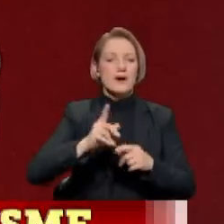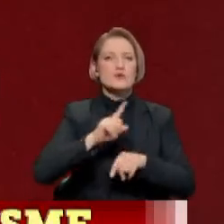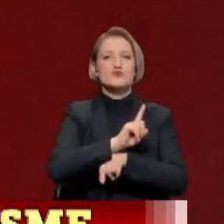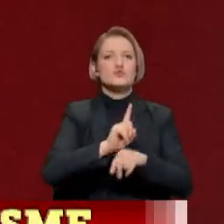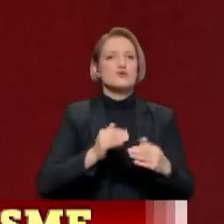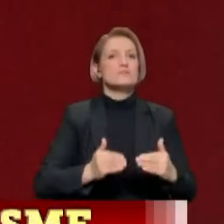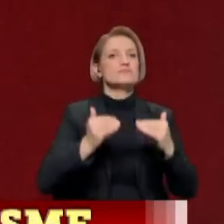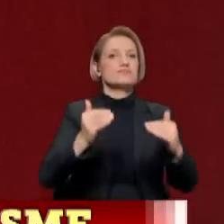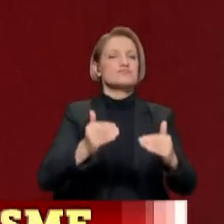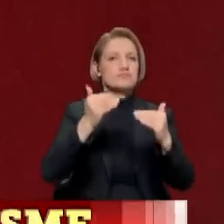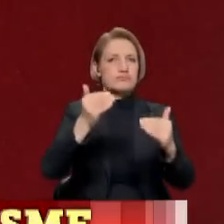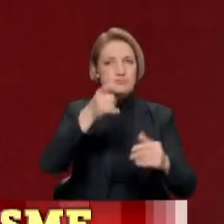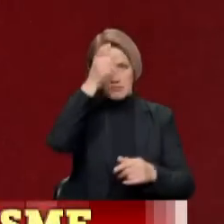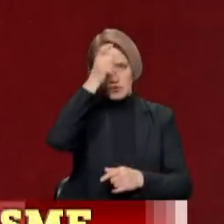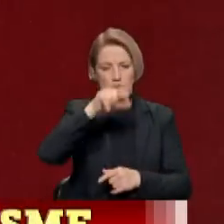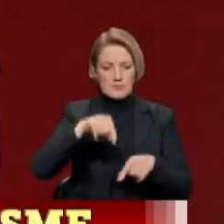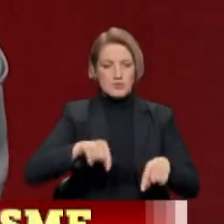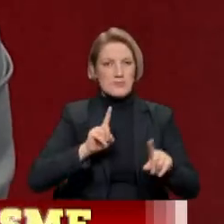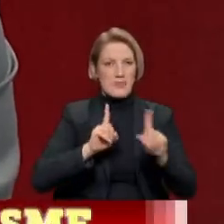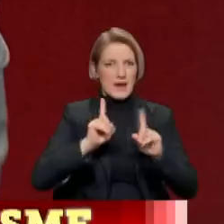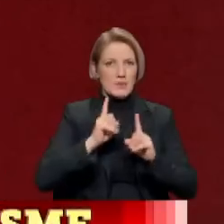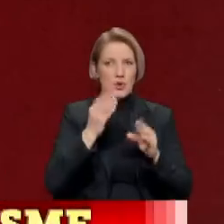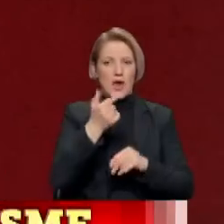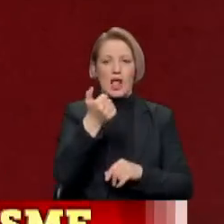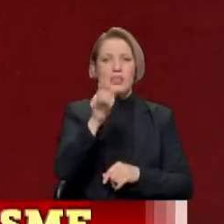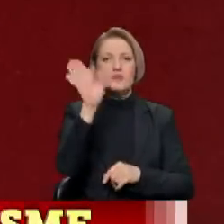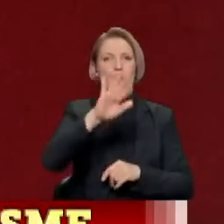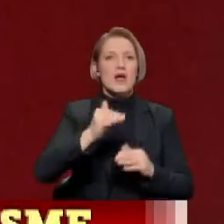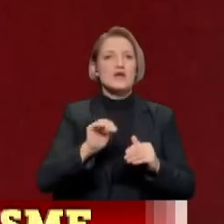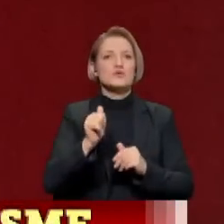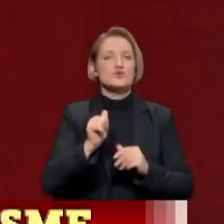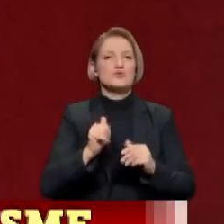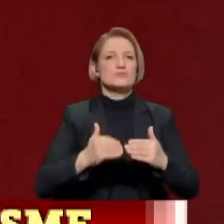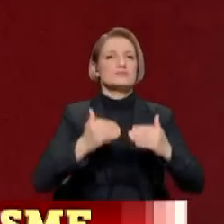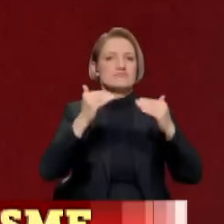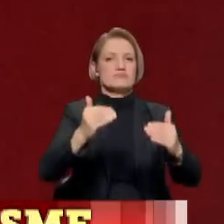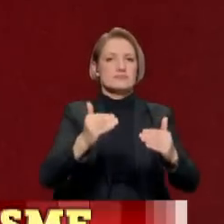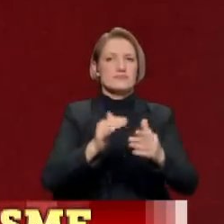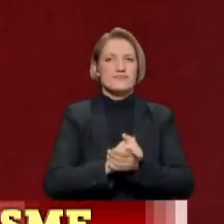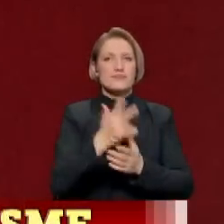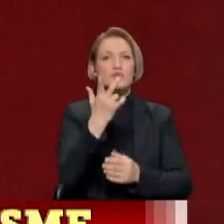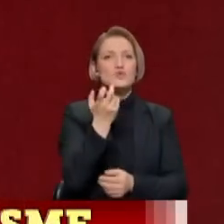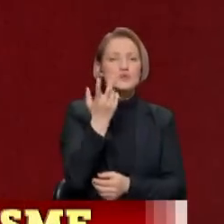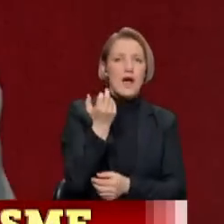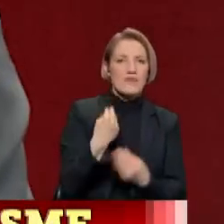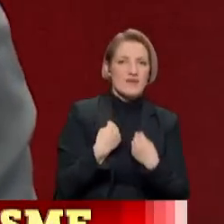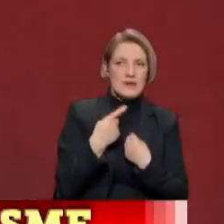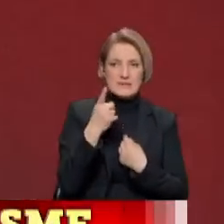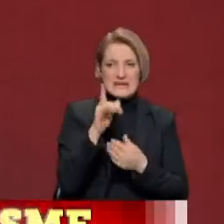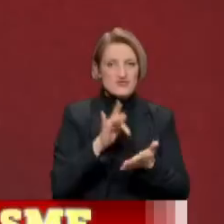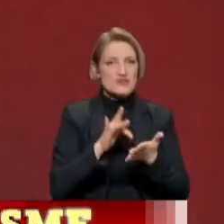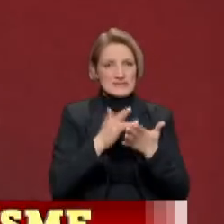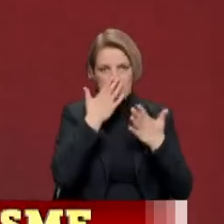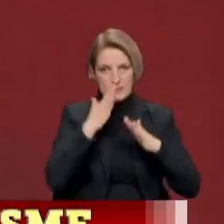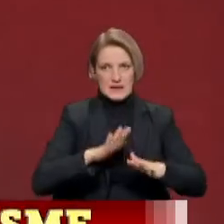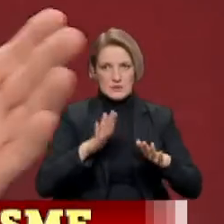altı aya sonraya duruşmalar atılıyor bizim ülkemizde. Bugün bir duruşmanız olsa sizin, 6 ay sonraya gün veriyorlar. O zaman şöyle mi? Üç saat. Siz bir ceza